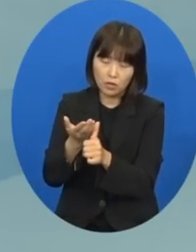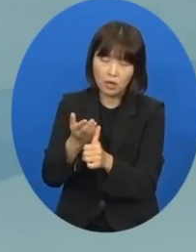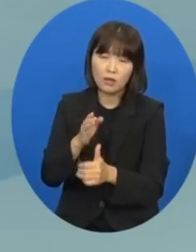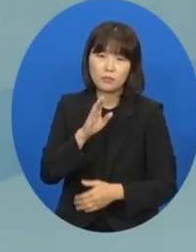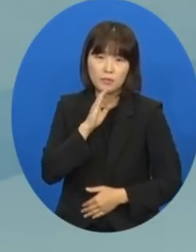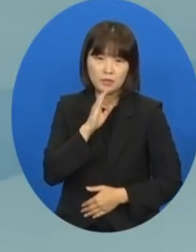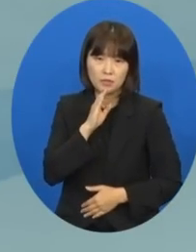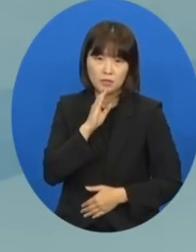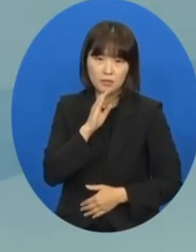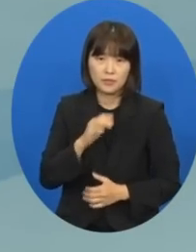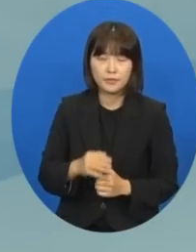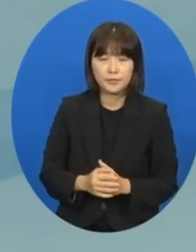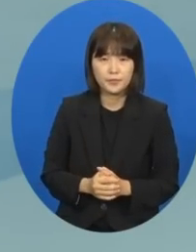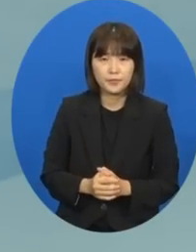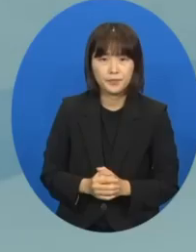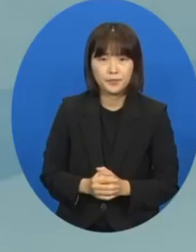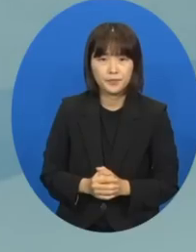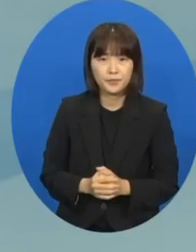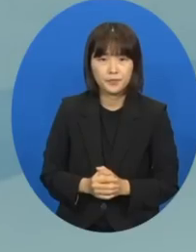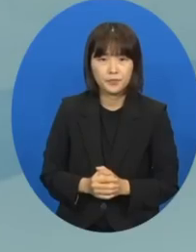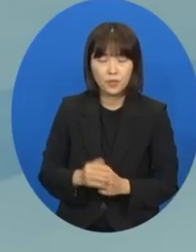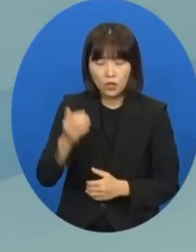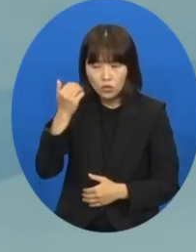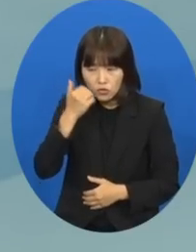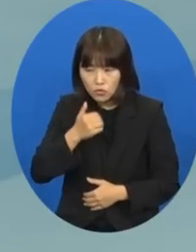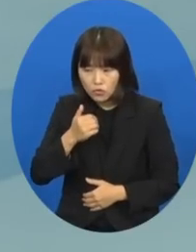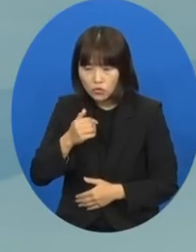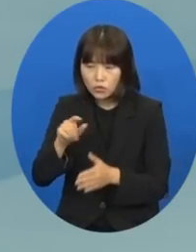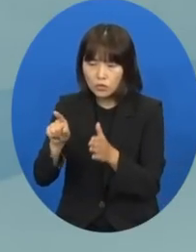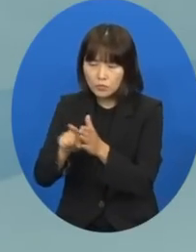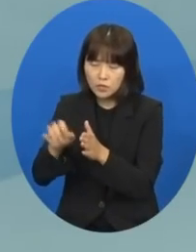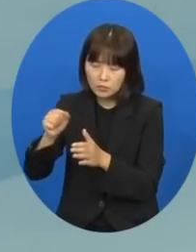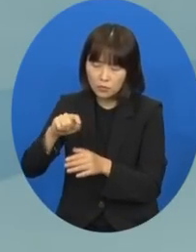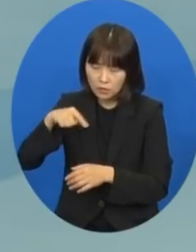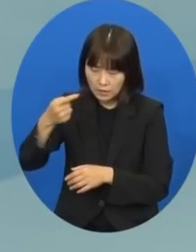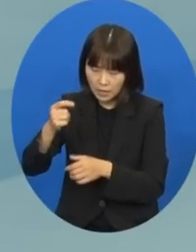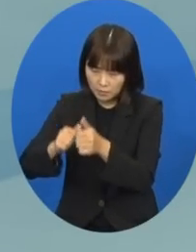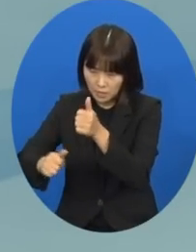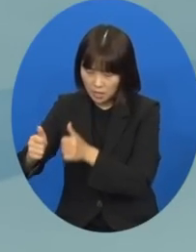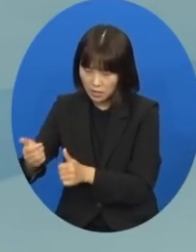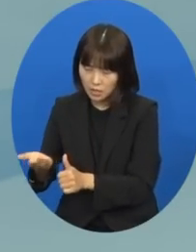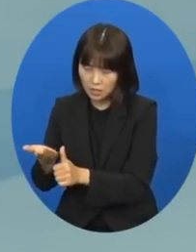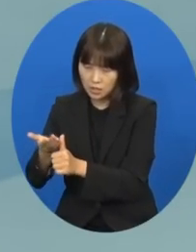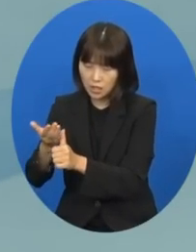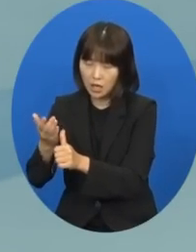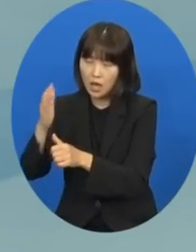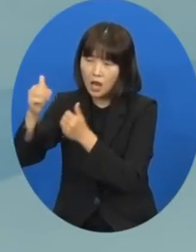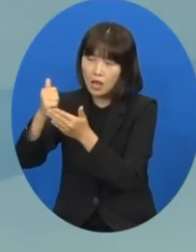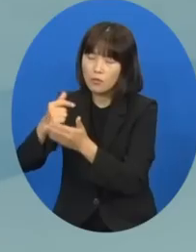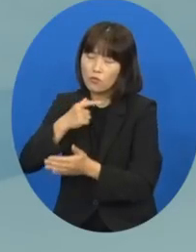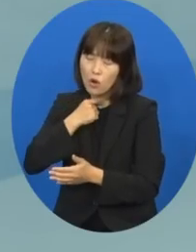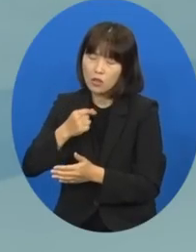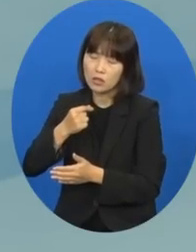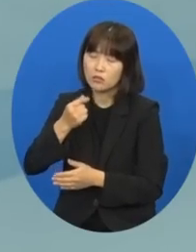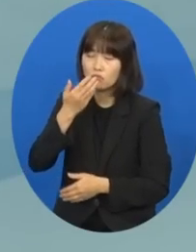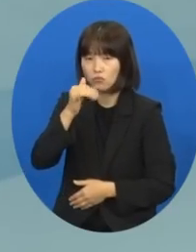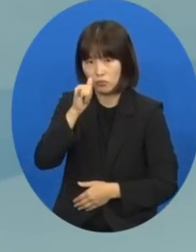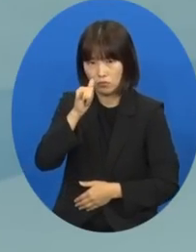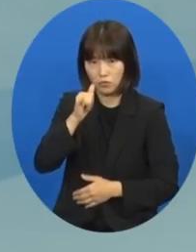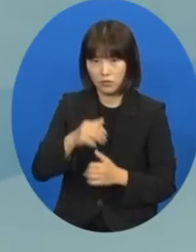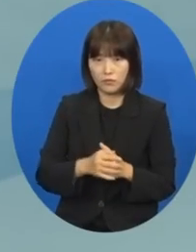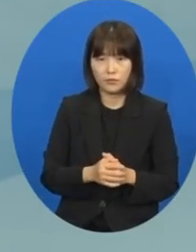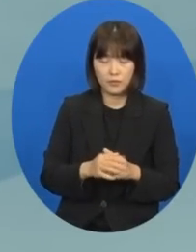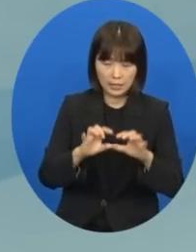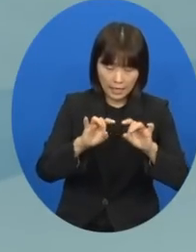믿음을 요하는 것이기 때문입니다. 누군가는 믿음으로 다음 세대를 양육하는 것이 하나님이 더 원하시는 길일 수 있어요. 각자의